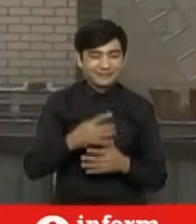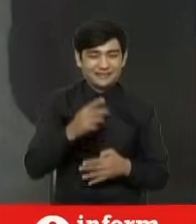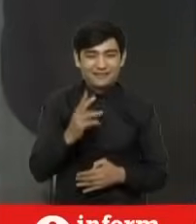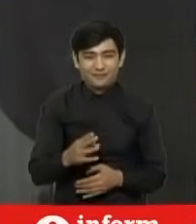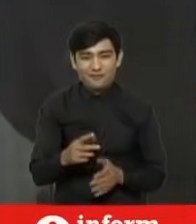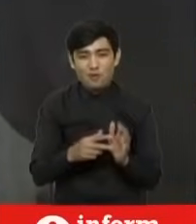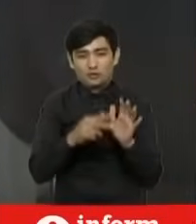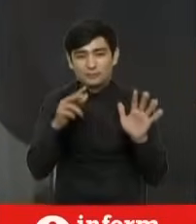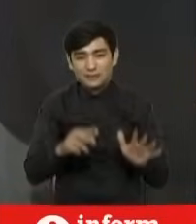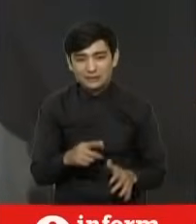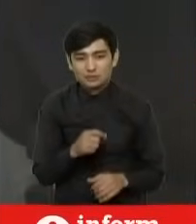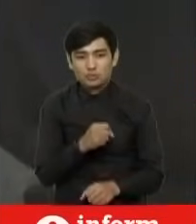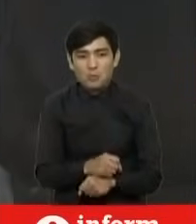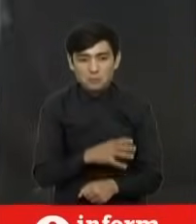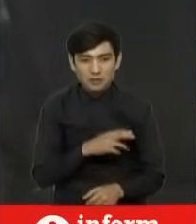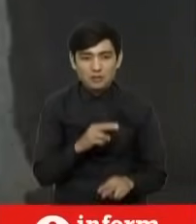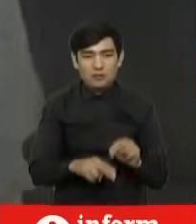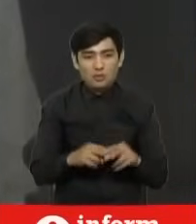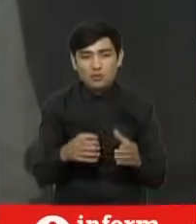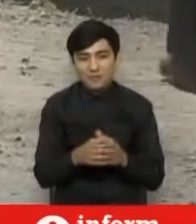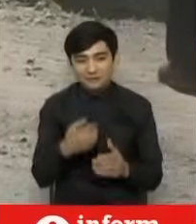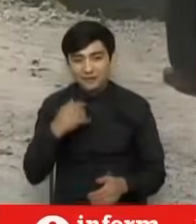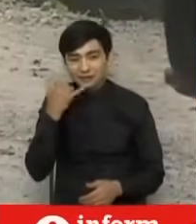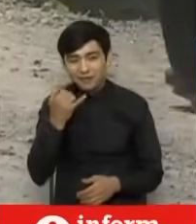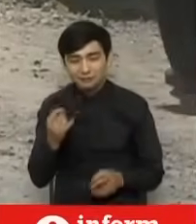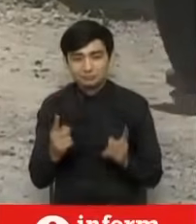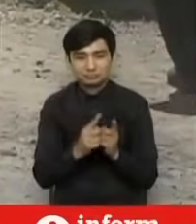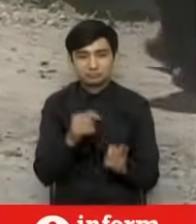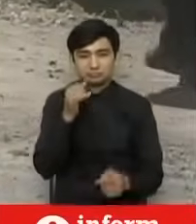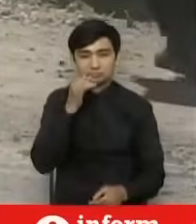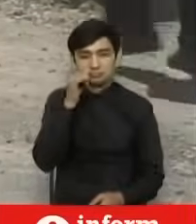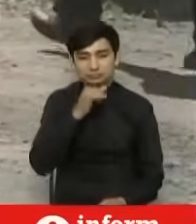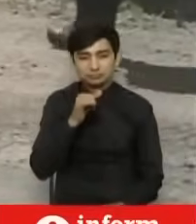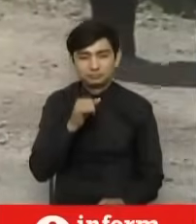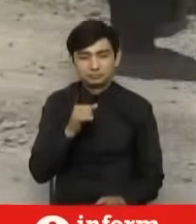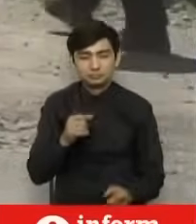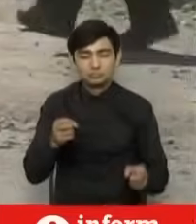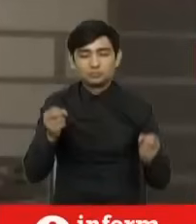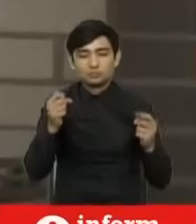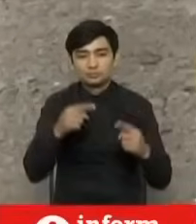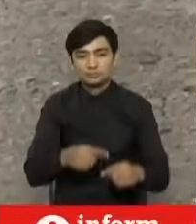месяцев назад. Застройщик не идет на контакт с будущими жильцами. Людмила Батюшкина разбиралась.